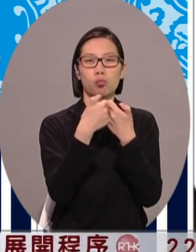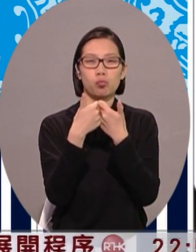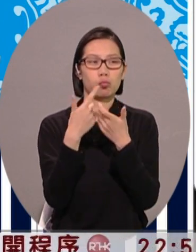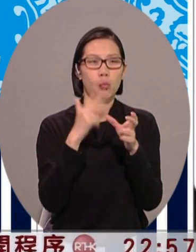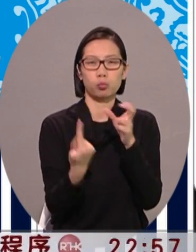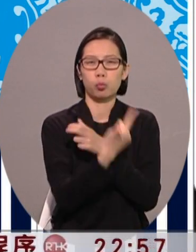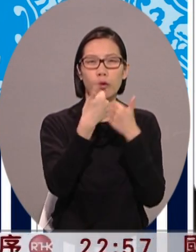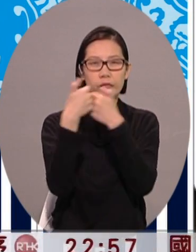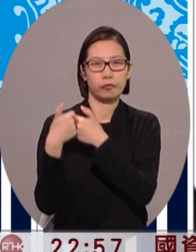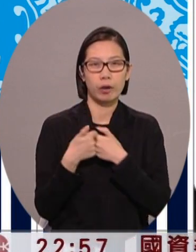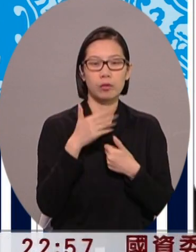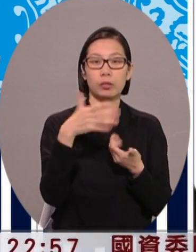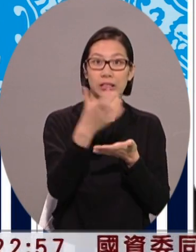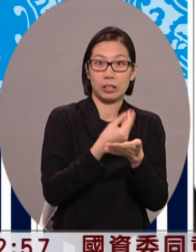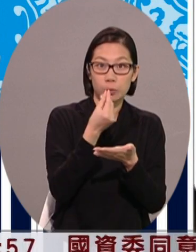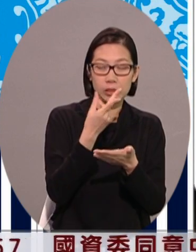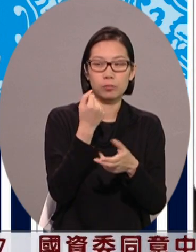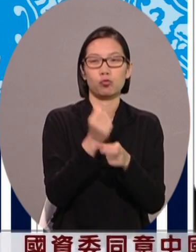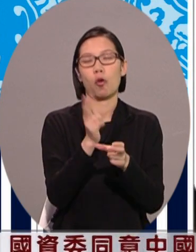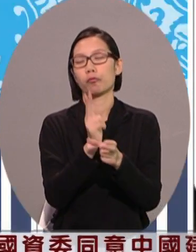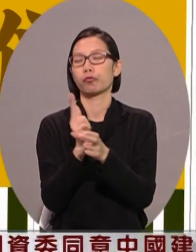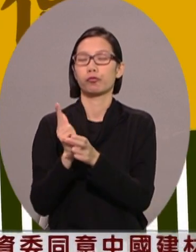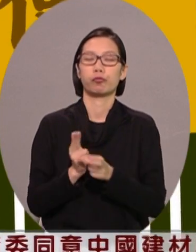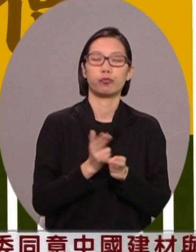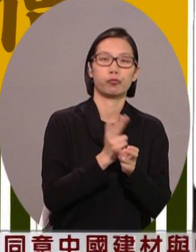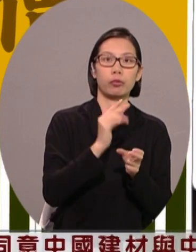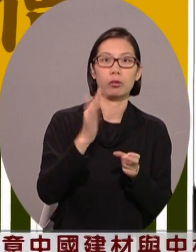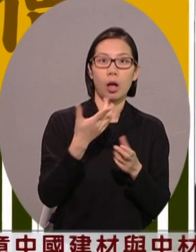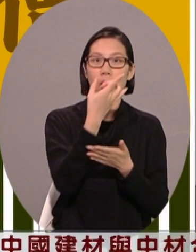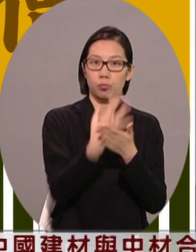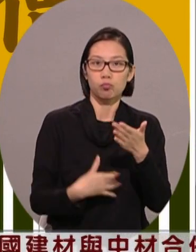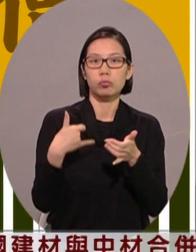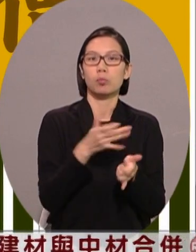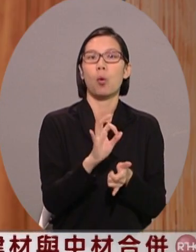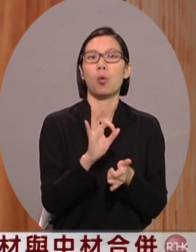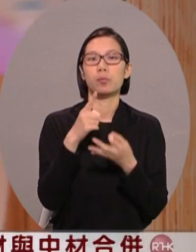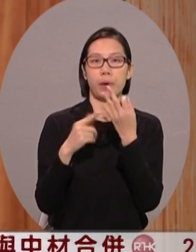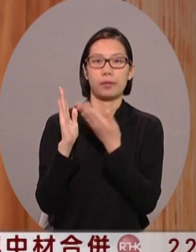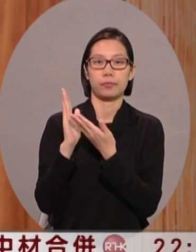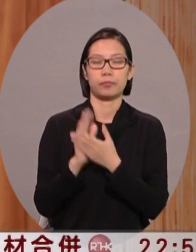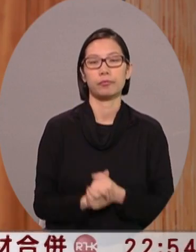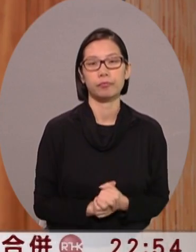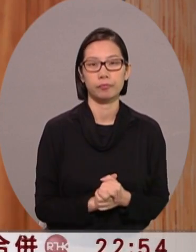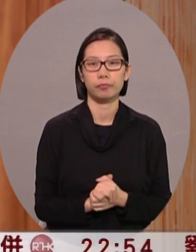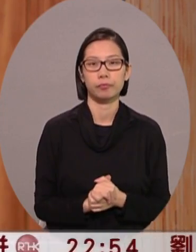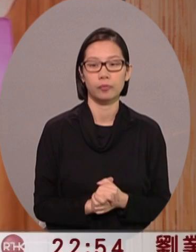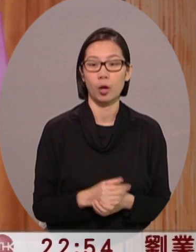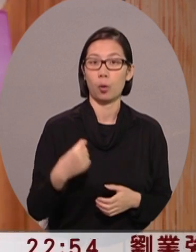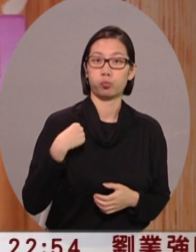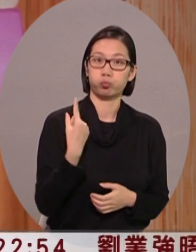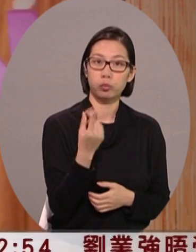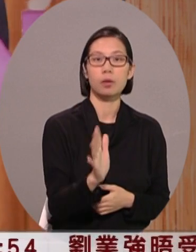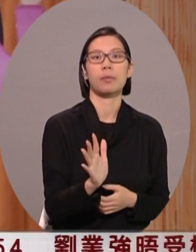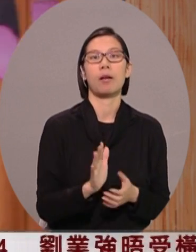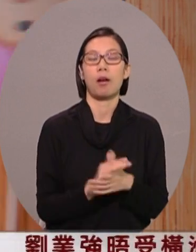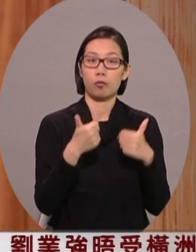他们会收钱帮人做法事，但不守戒律，就叫火宅僧。不单止中国有和尚